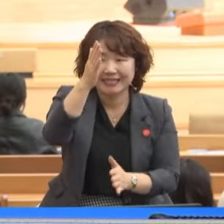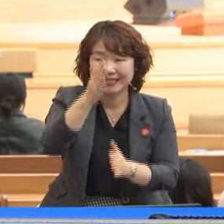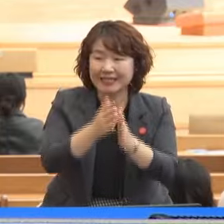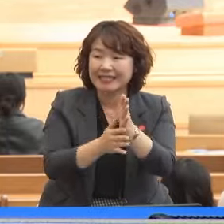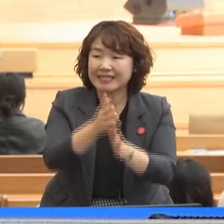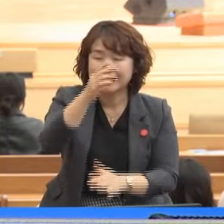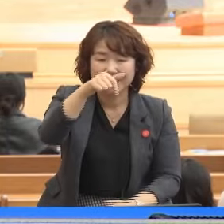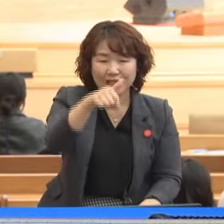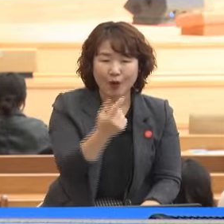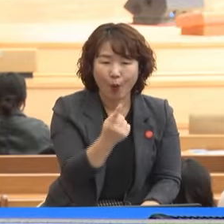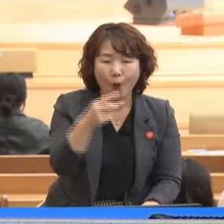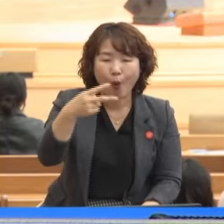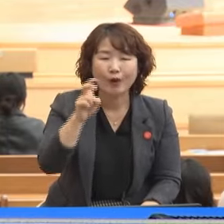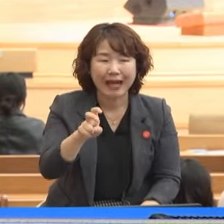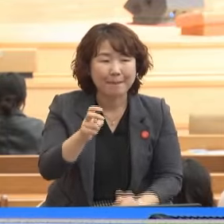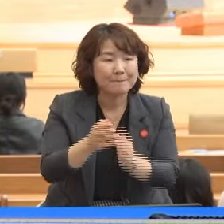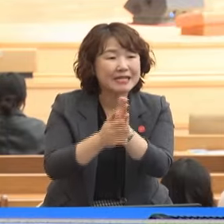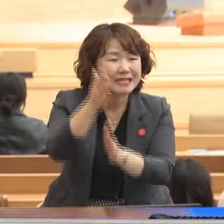고담시, 와,